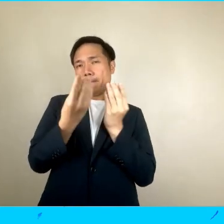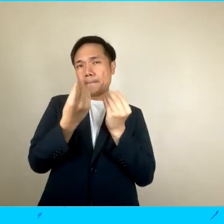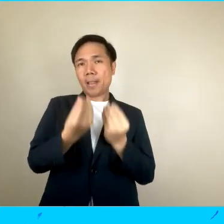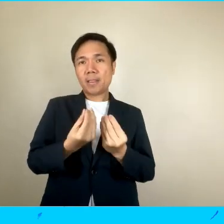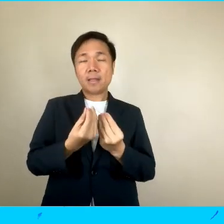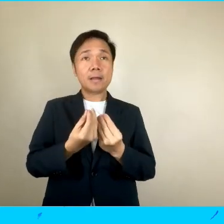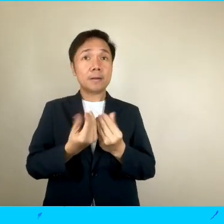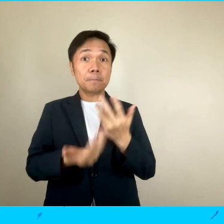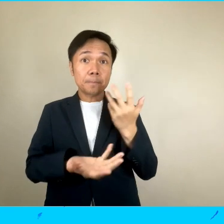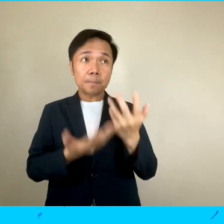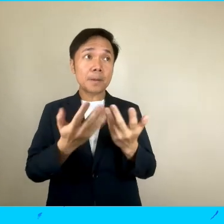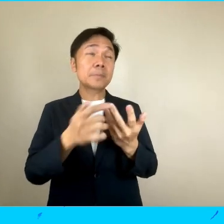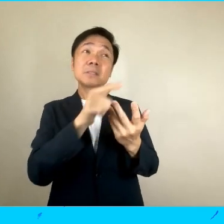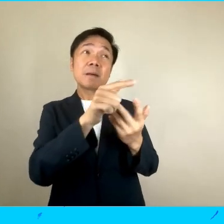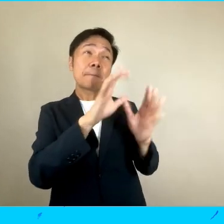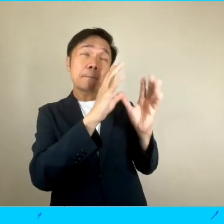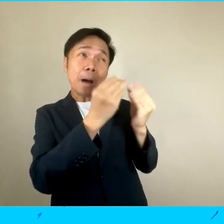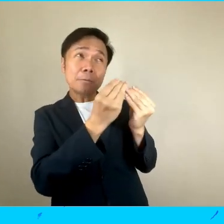d'autres moyens. Et